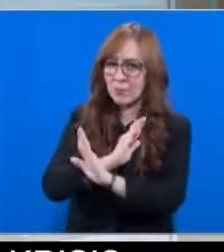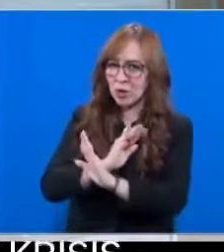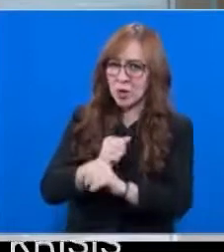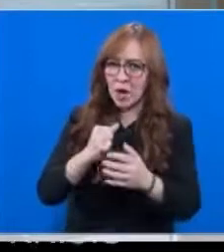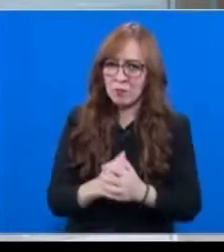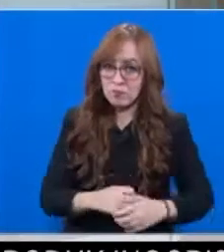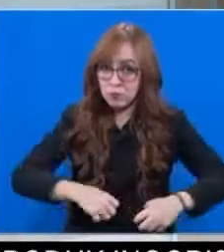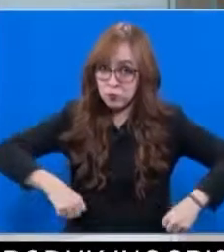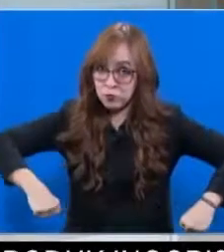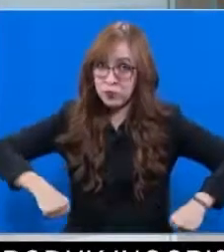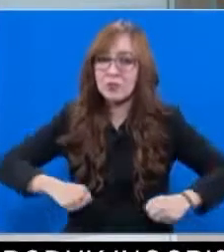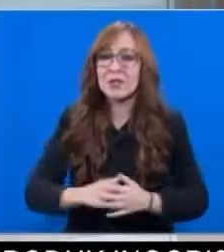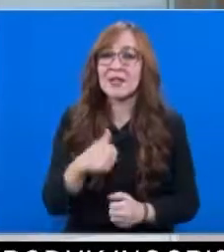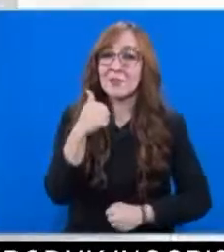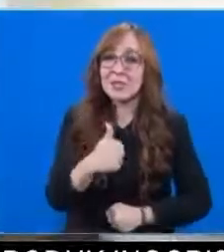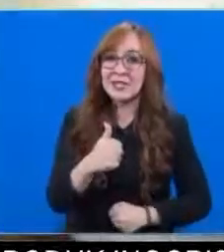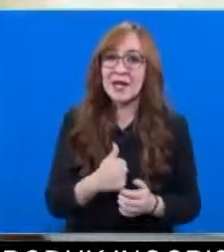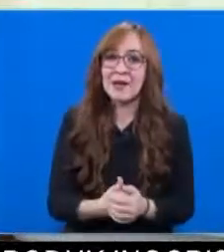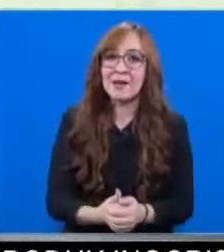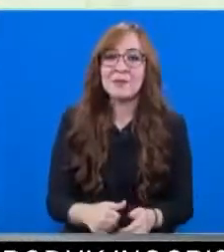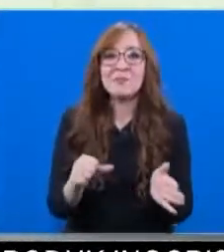dapat membantu kontrol gula darah.